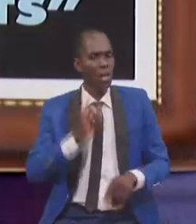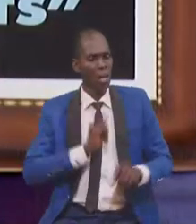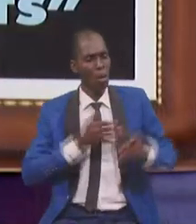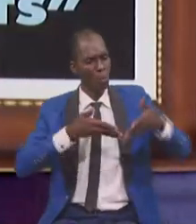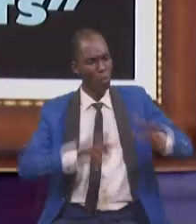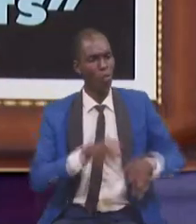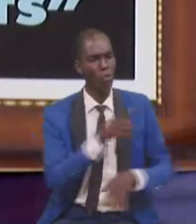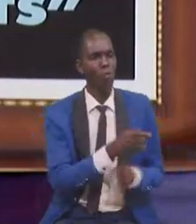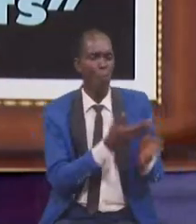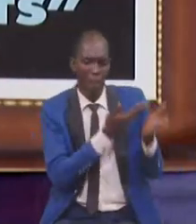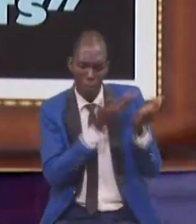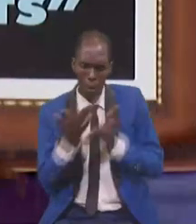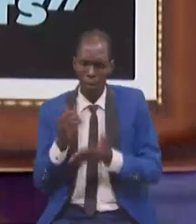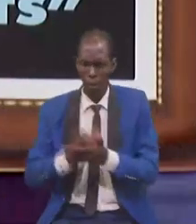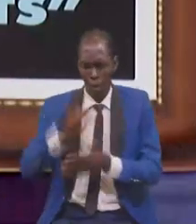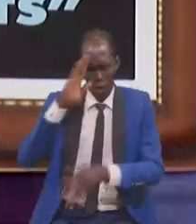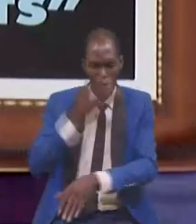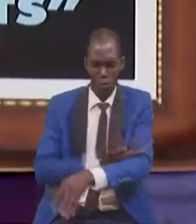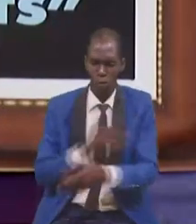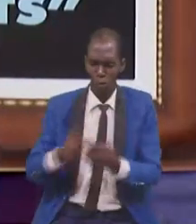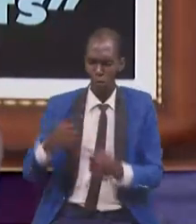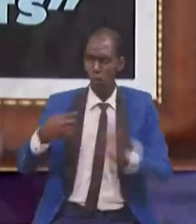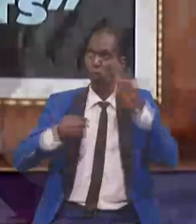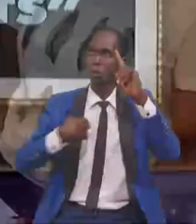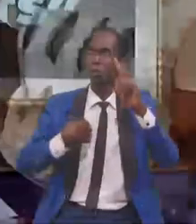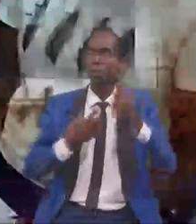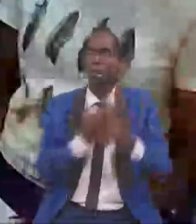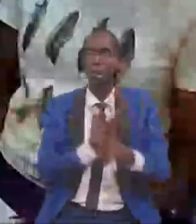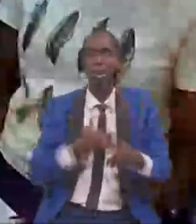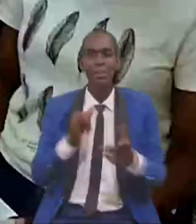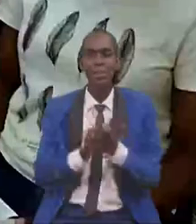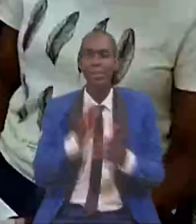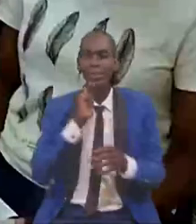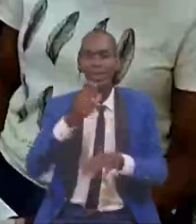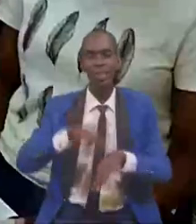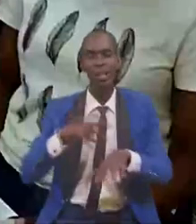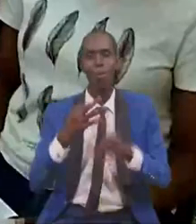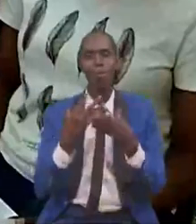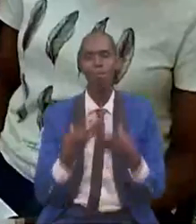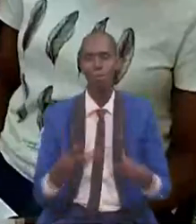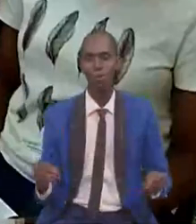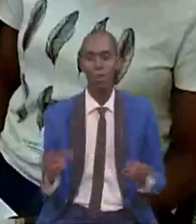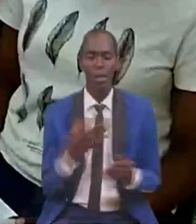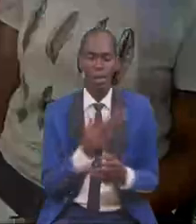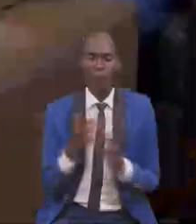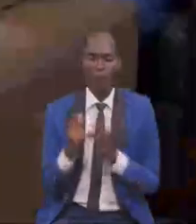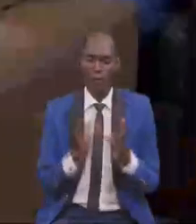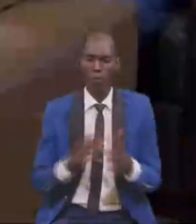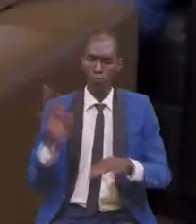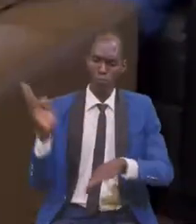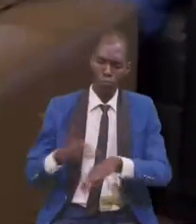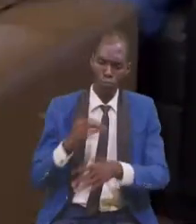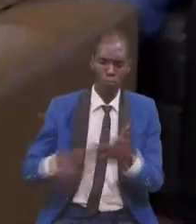supporterai-je? Amenez-le moi ici. La solution s'approche. Jésus parla sévèrement au